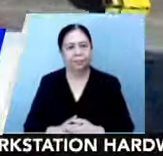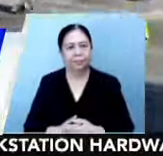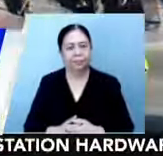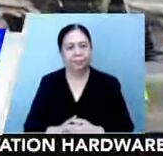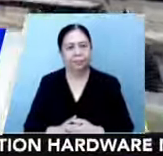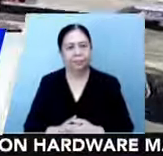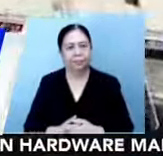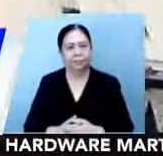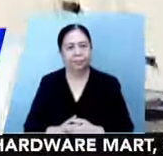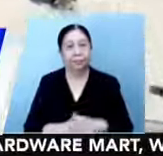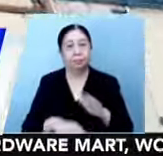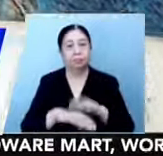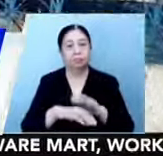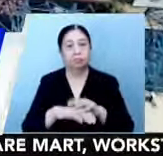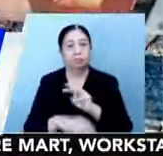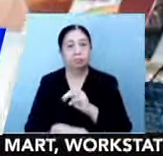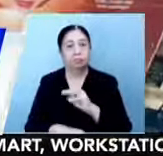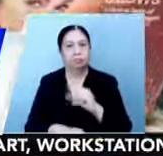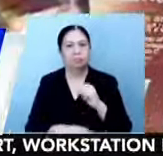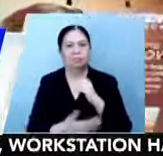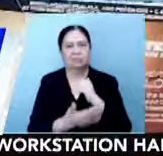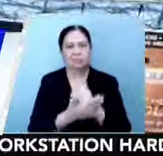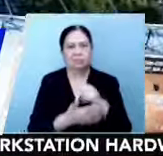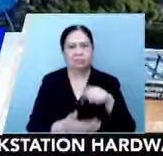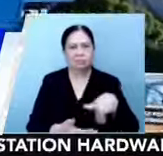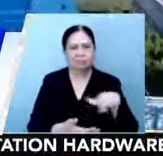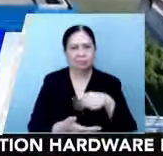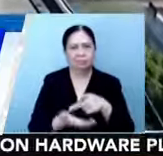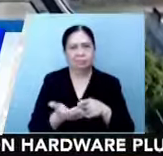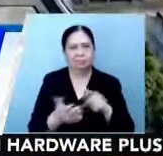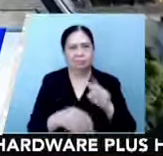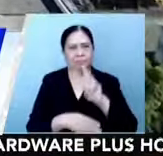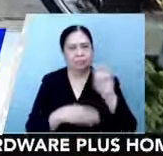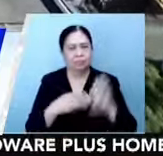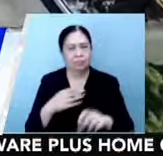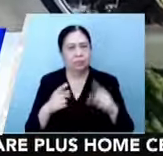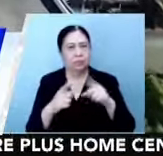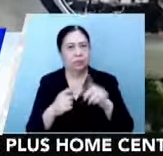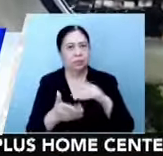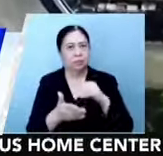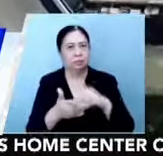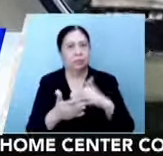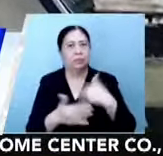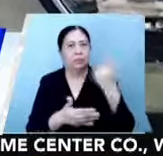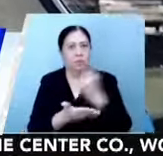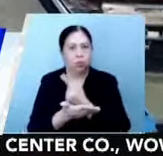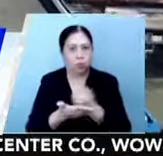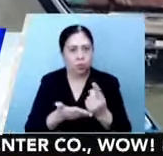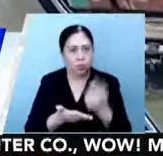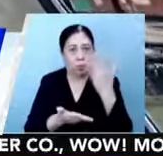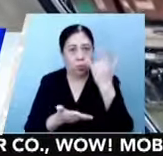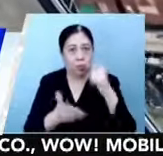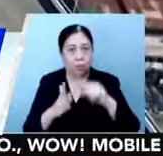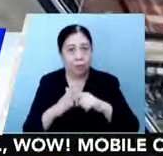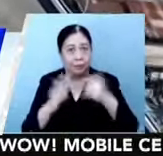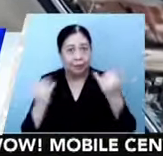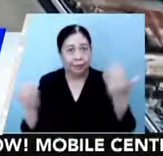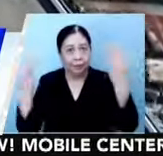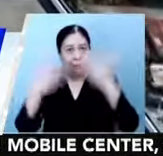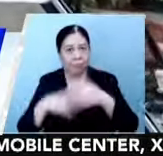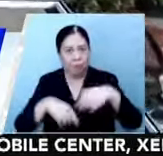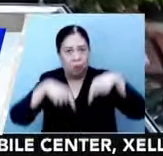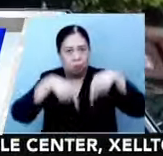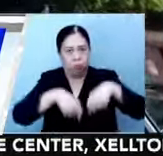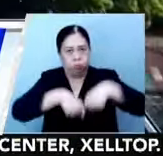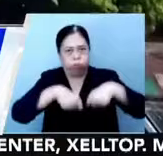Payo ng MMDA, iwasan na ang bahaging ito ng EDSA ngayong weekend hanggang sa kalagitnaan ng susunod na linggo dahil simula ngayong gabi, babakbakin at aayusin